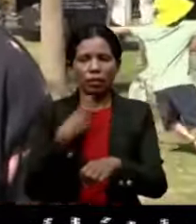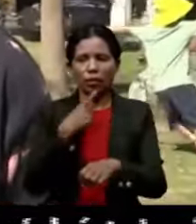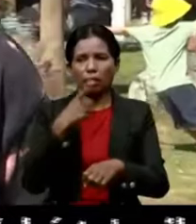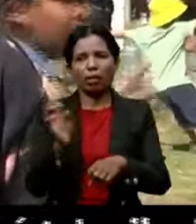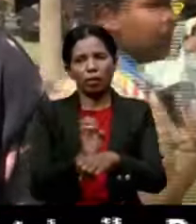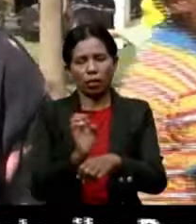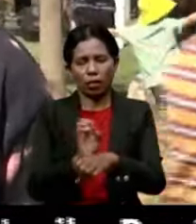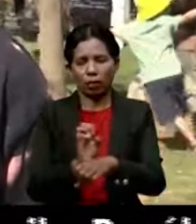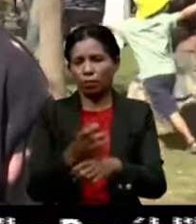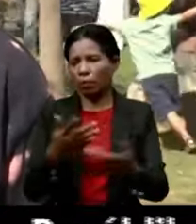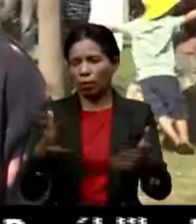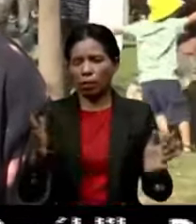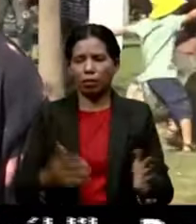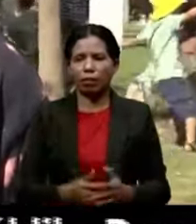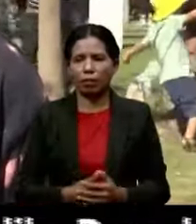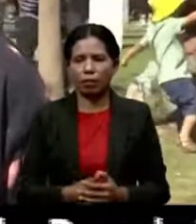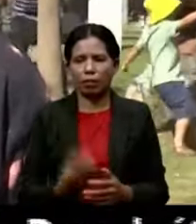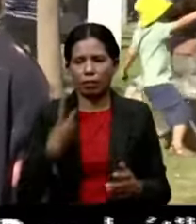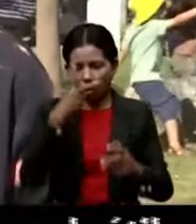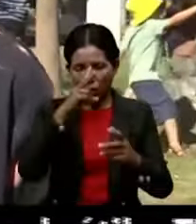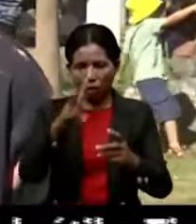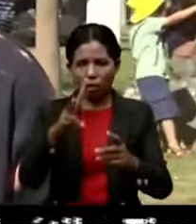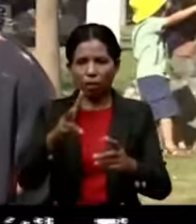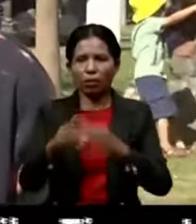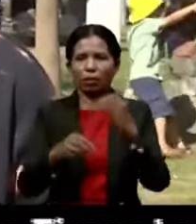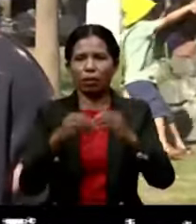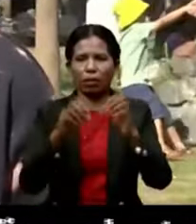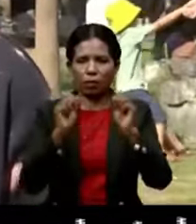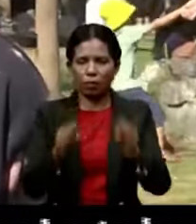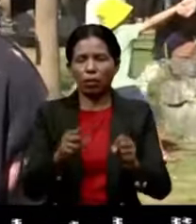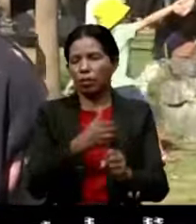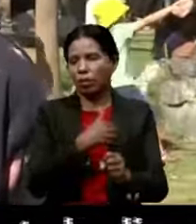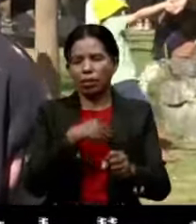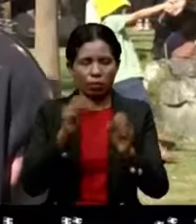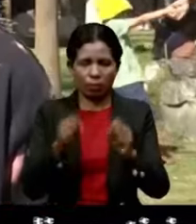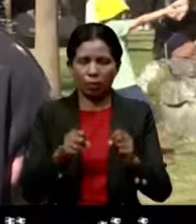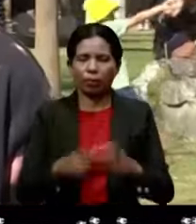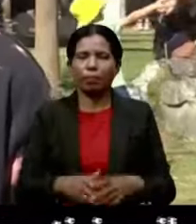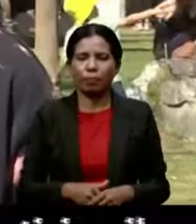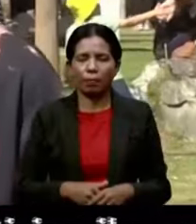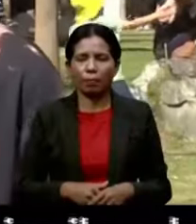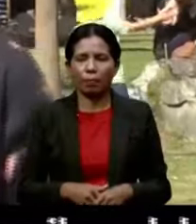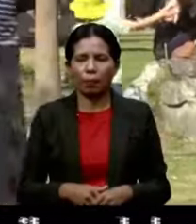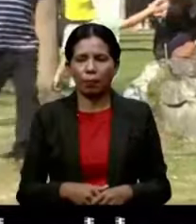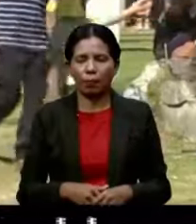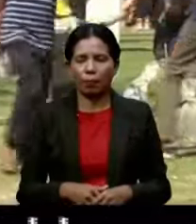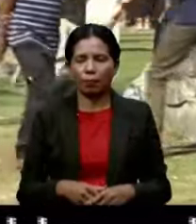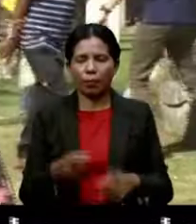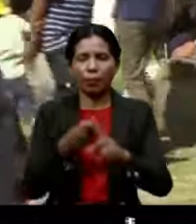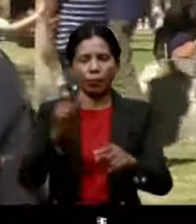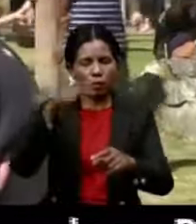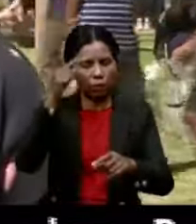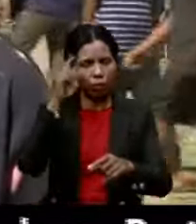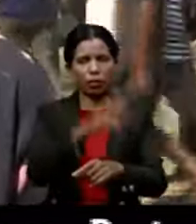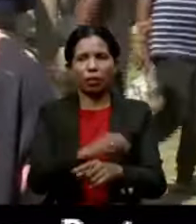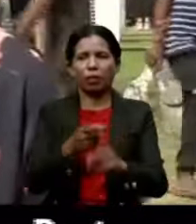ekonomi, punda sa ba ita ita hareba dia kata be. Bele bele masih da bele. Ne paja osi governo i da